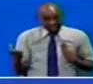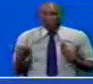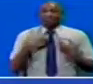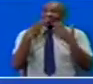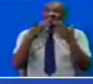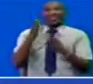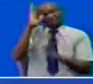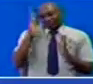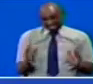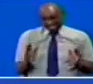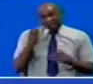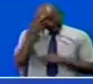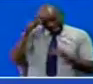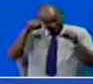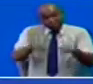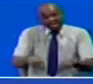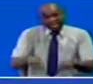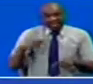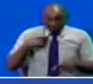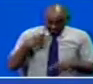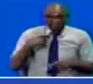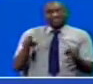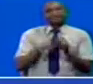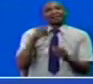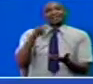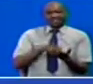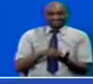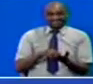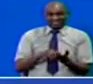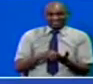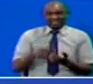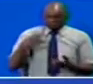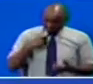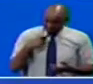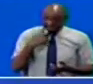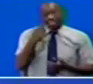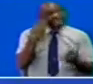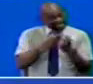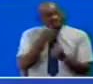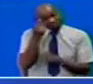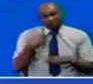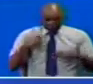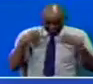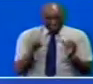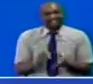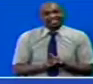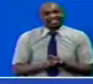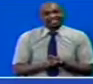ninashukuru Mungu. Juu hata leo, nimekuwa position 1. Nilikuja hiyo mbio ilikuwa ngumu kidogo lakini nilicharibu.